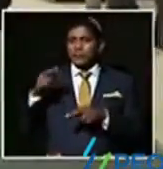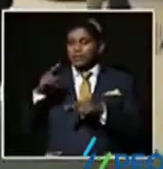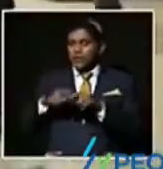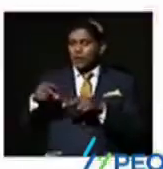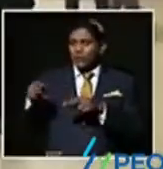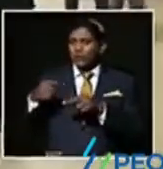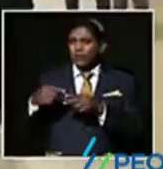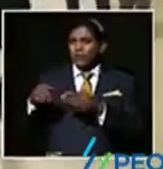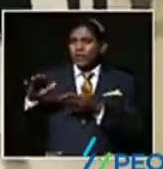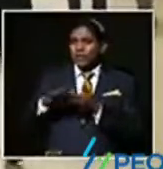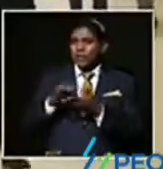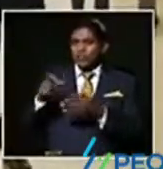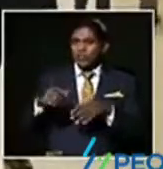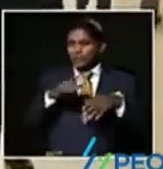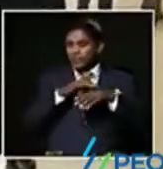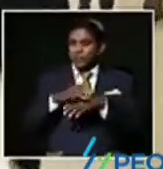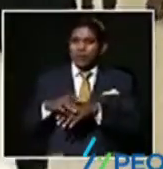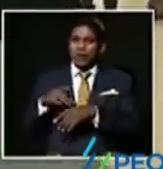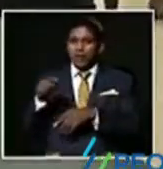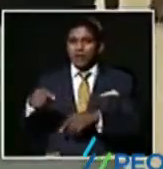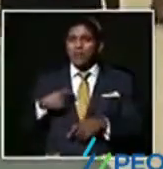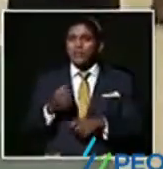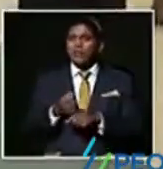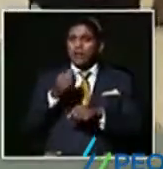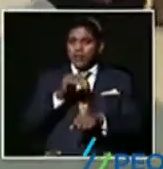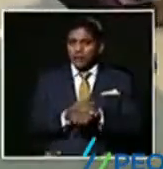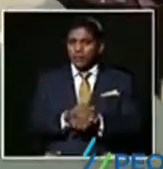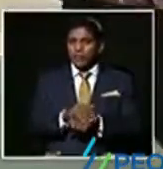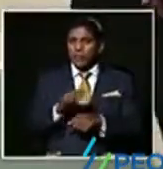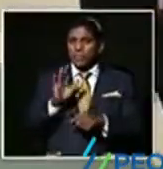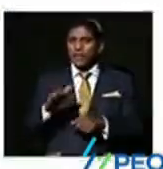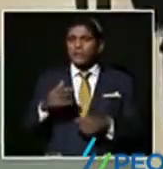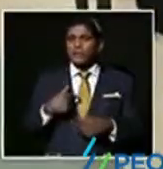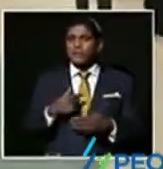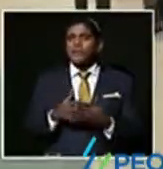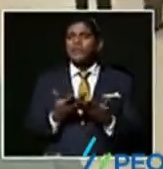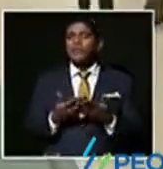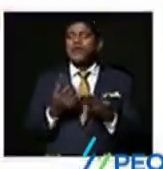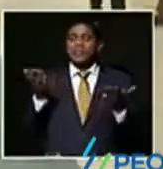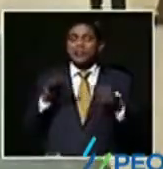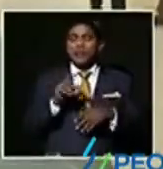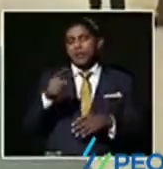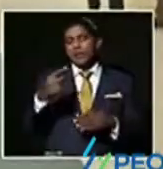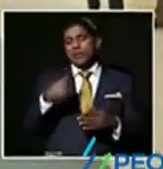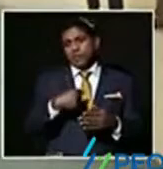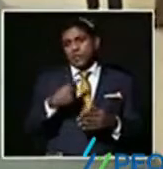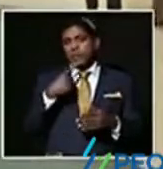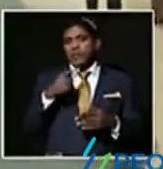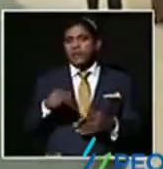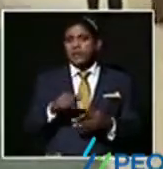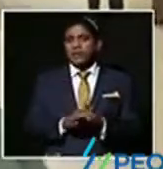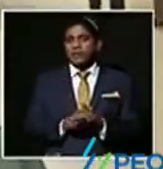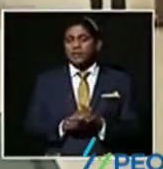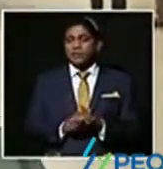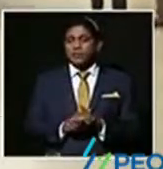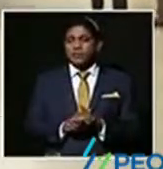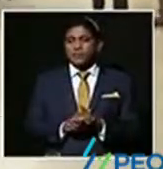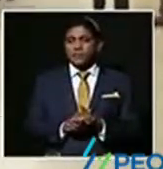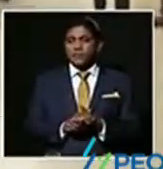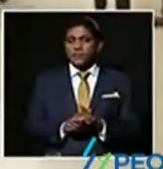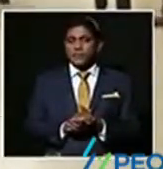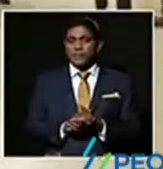ඩිග්ලෙක් කරේ ගෙනාවේ. ඒ වුණාට යාවත්ම අල්ලගත්තේ. එබැයි මීඩියෝට දුන්නේ මාව. ඒකට පස්සේ මම ජනාධිපති ලේකම්තුමා සමානේ කනට